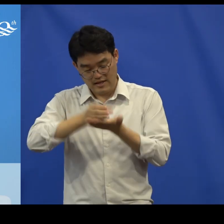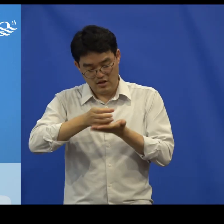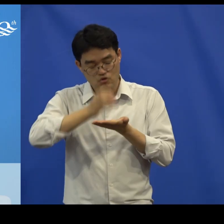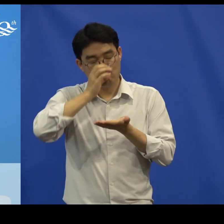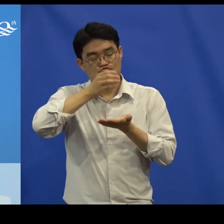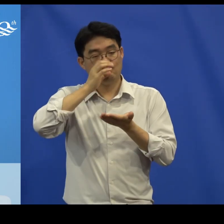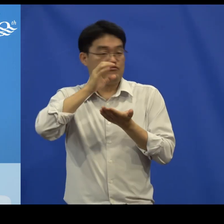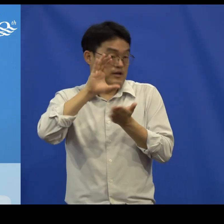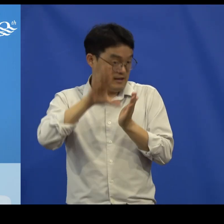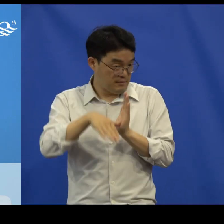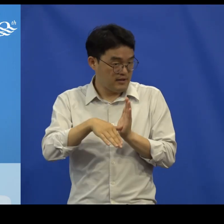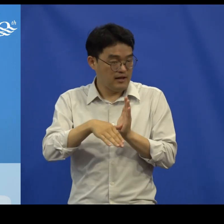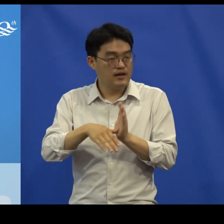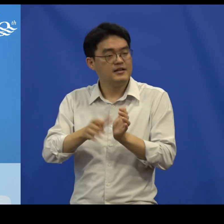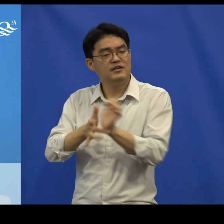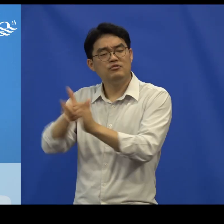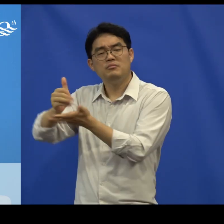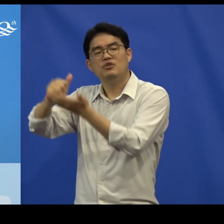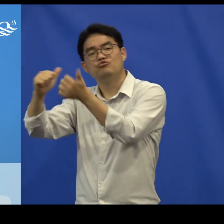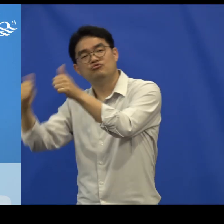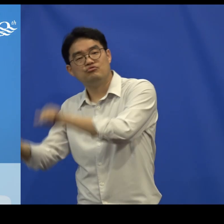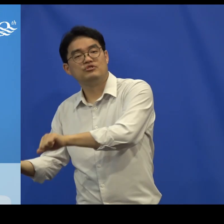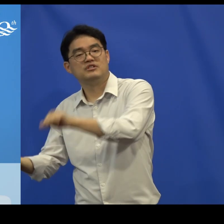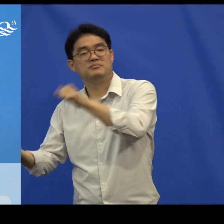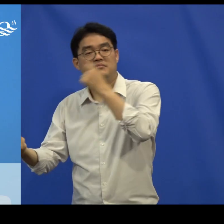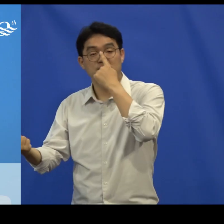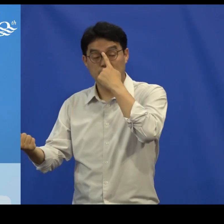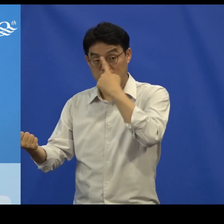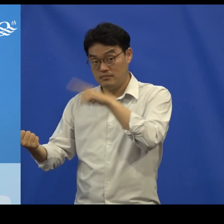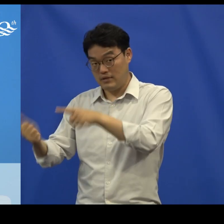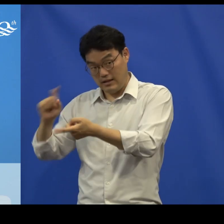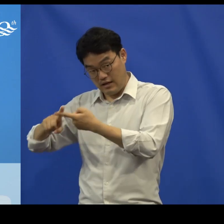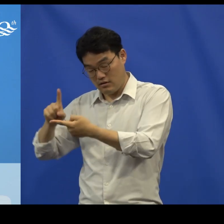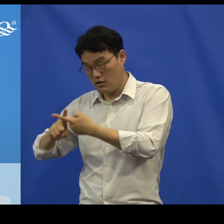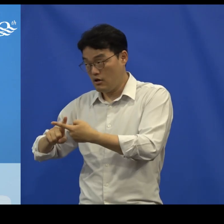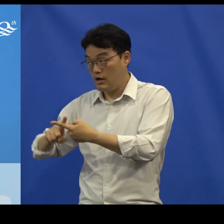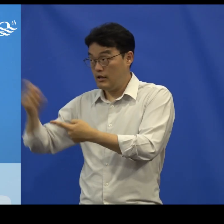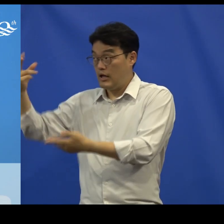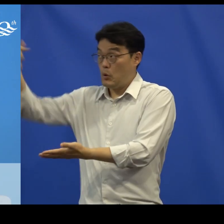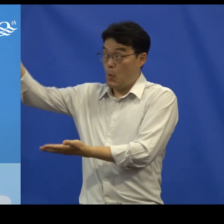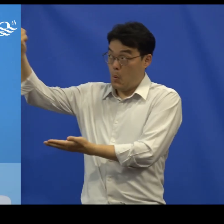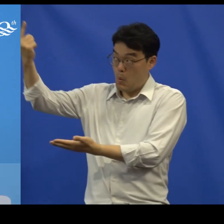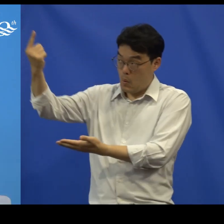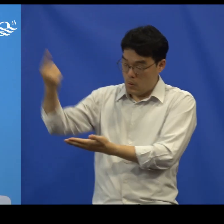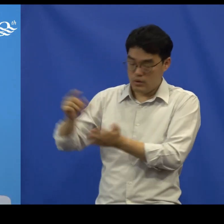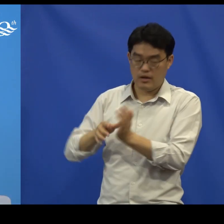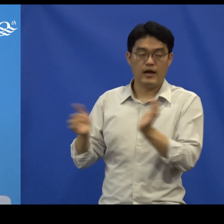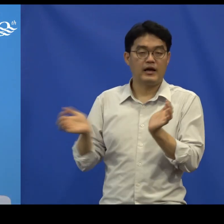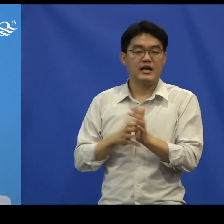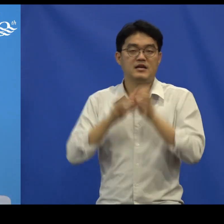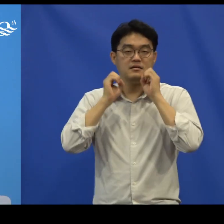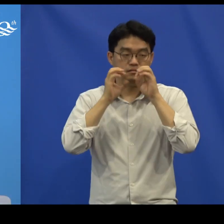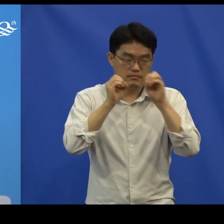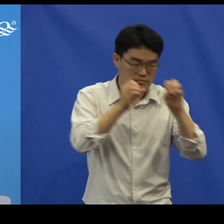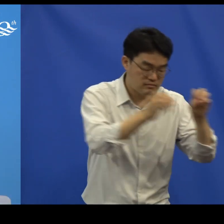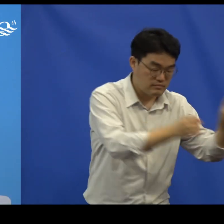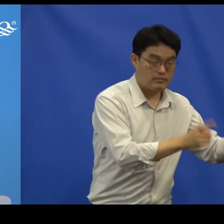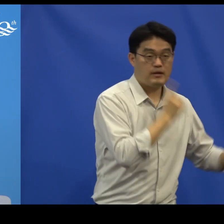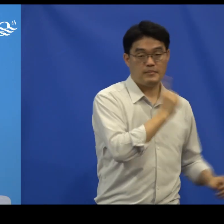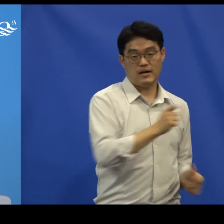것이다. 그죠? 주의 죽으심을 그가 오실 때까지. 그러니까 이 떡과 잔을 나눌